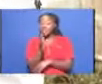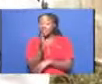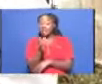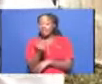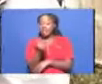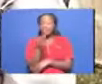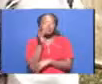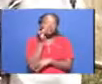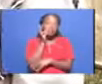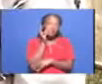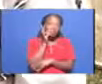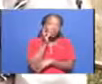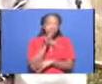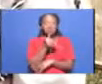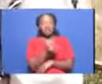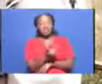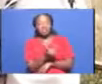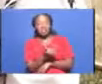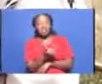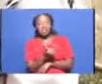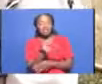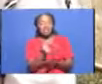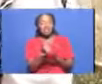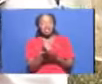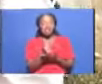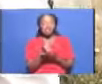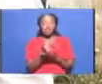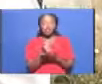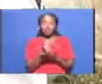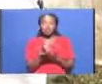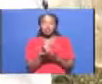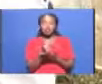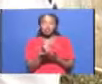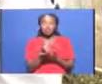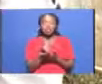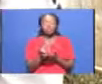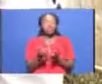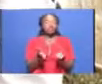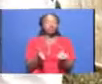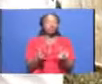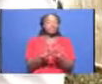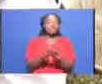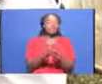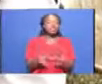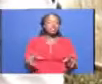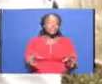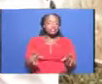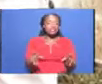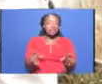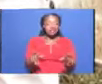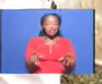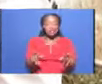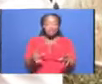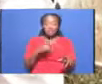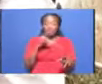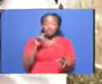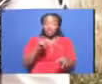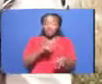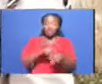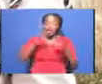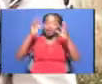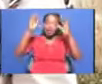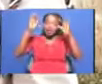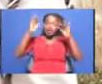matunda, mingine itakuwa inatusaidia kushika kava ya ardhi ili kuwa mvua ikinyesha